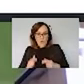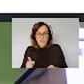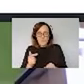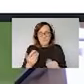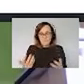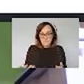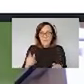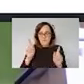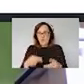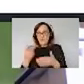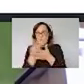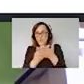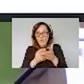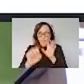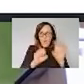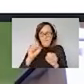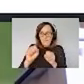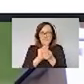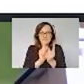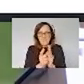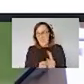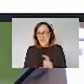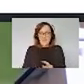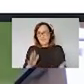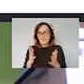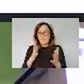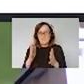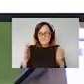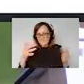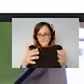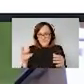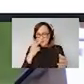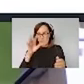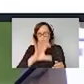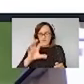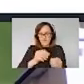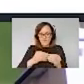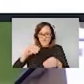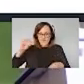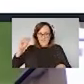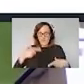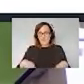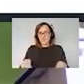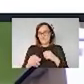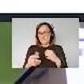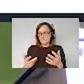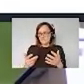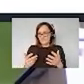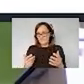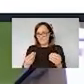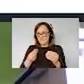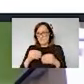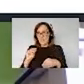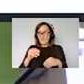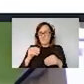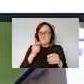czytać jednocześnie, próbując złapać oczywiście te zmiany, które tutaj przebiegają. Zobaczcie Państwo, większe oczywiście, tak jak wszędzie, większe litery,